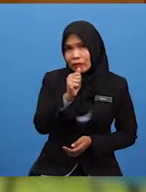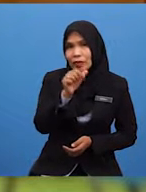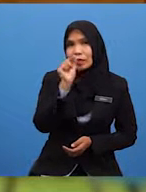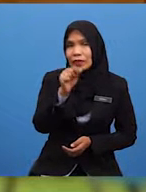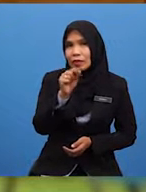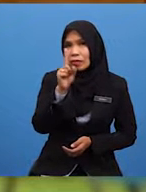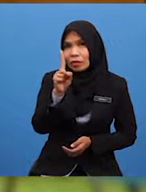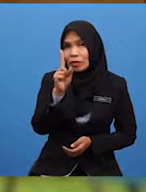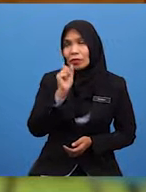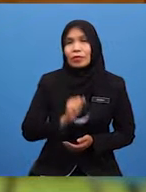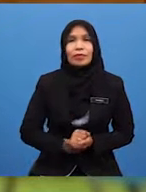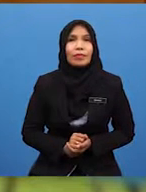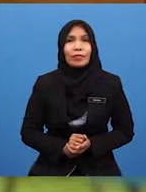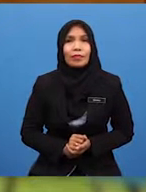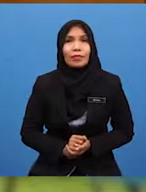1,